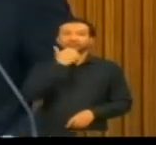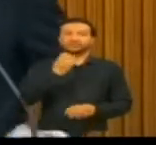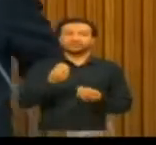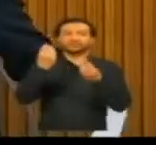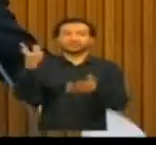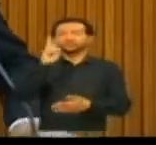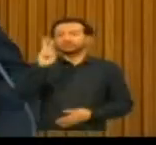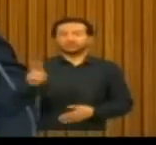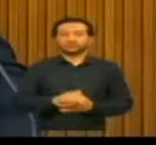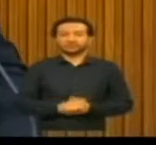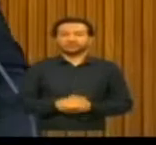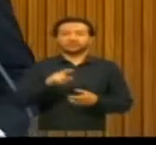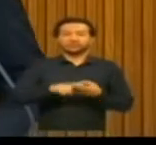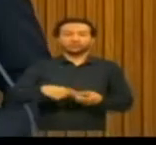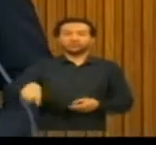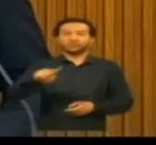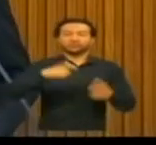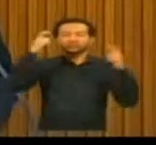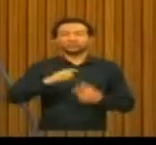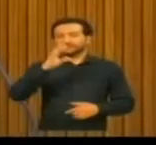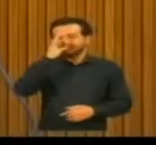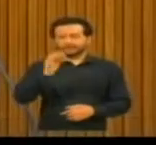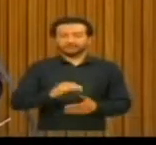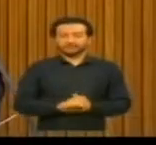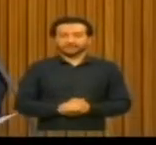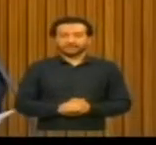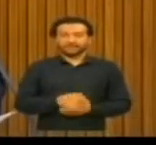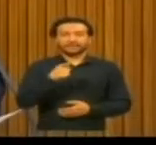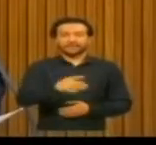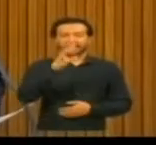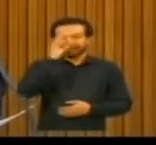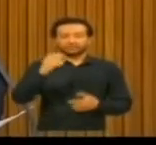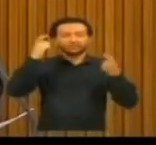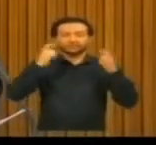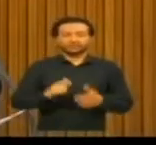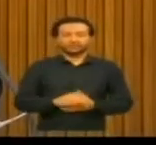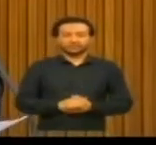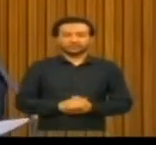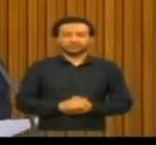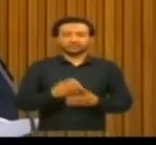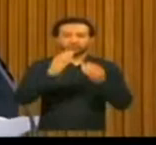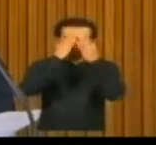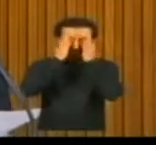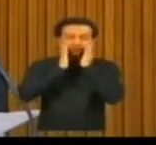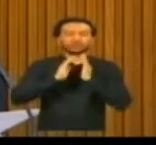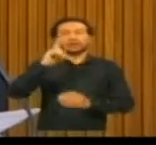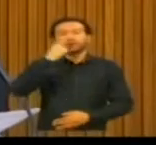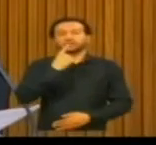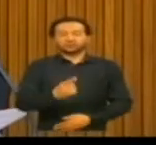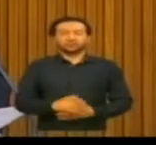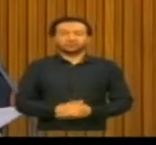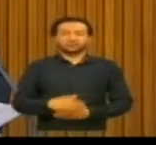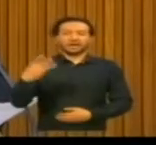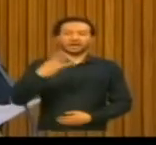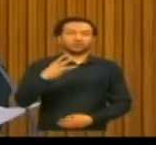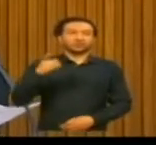gördük. Peki bunların sorumlusu kim? Kim bunların sorumlusu? Çok şükür ki Allah söyletiyor.